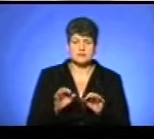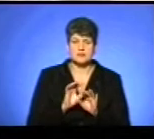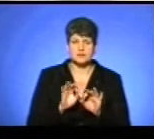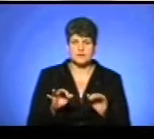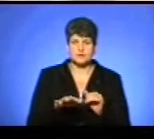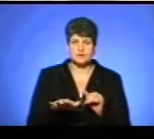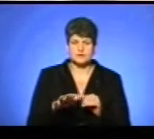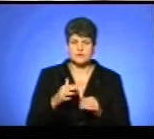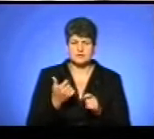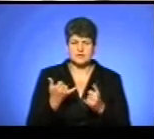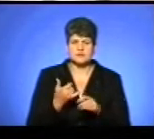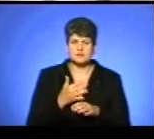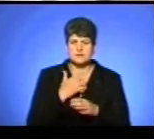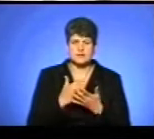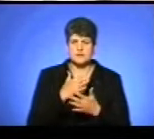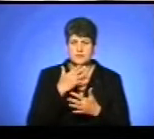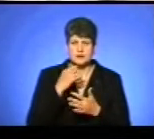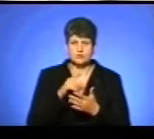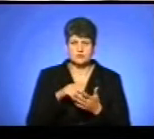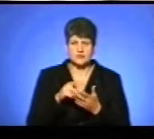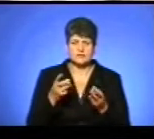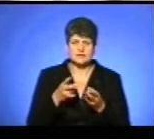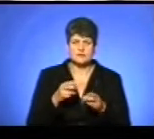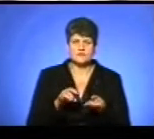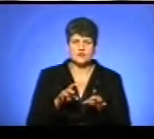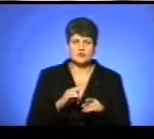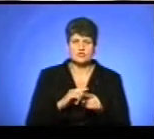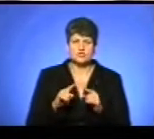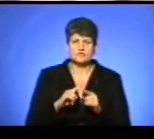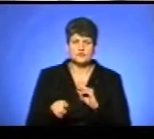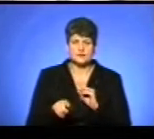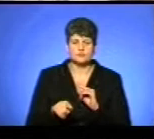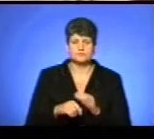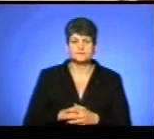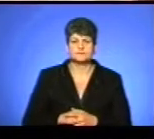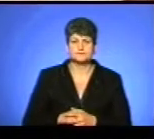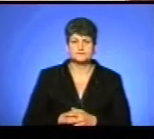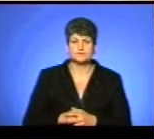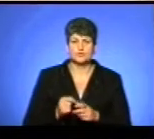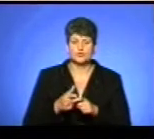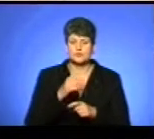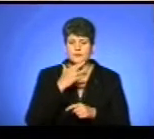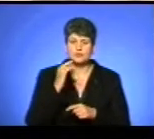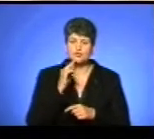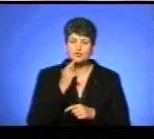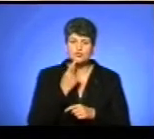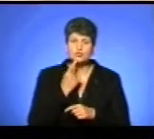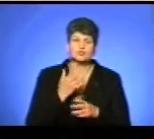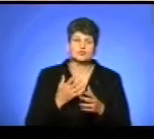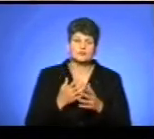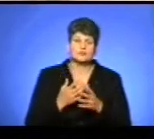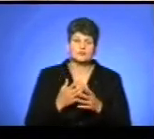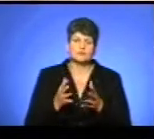багато питань, які треба вирішувати швидко і дуже багато складнощів з цим. Дуже багато труднощів, в основному це